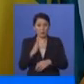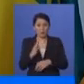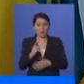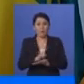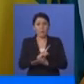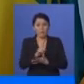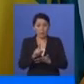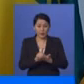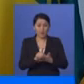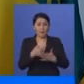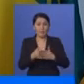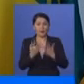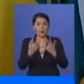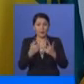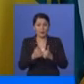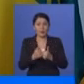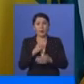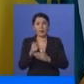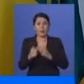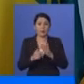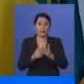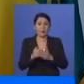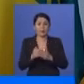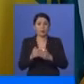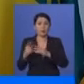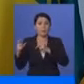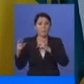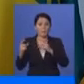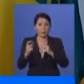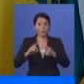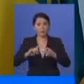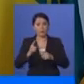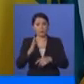Сұрақ жақын арада шешілуі тиіс. Сонымен қатар, қала ішіндегі кейбір маршруттарды өзгертеміз.